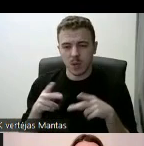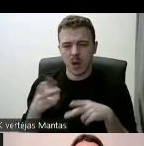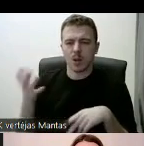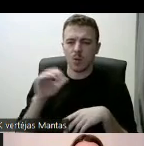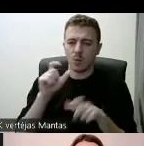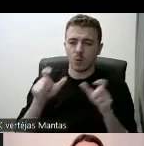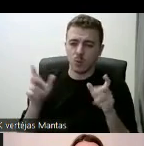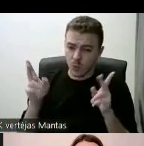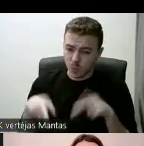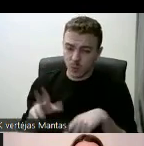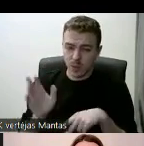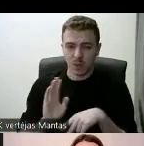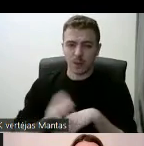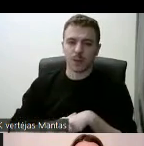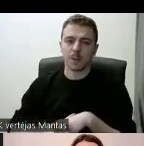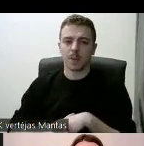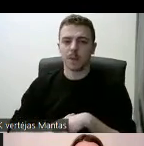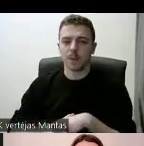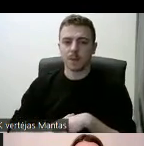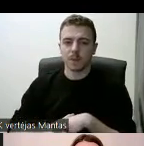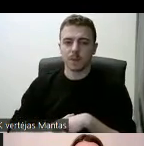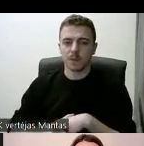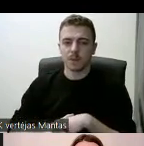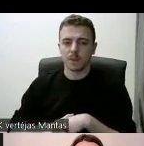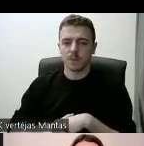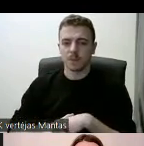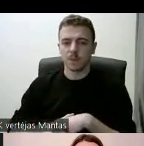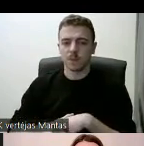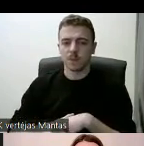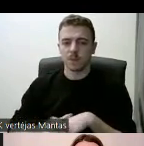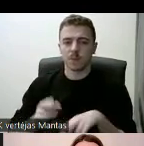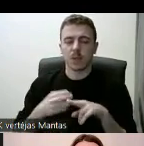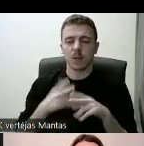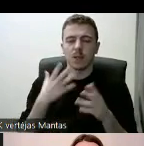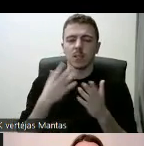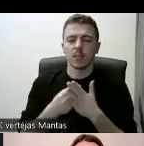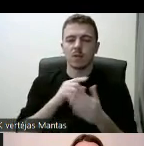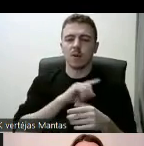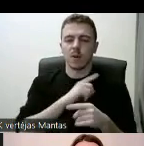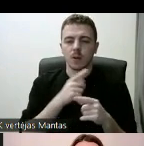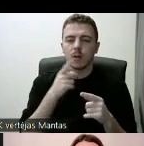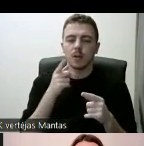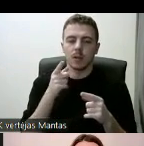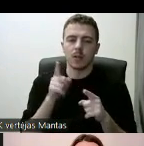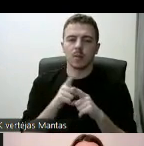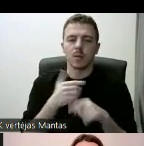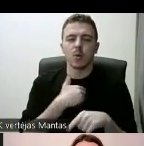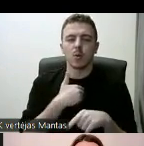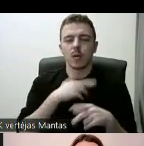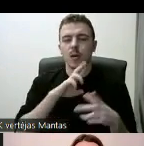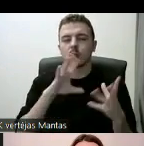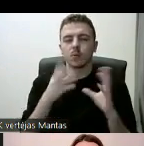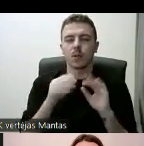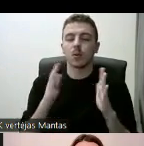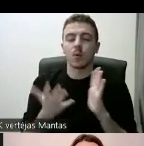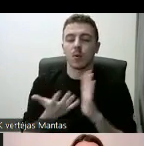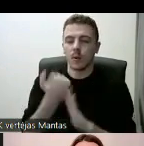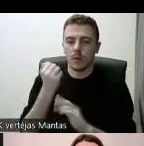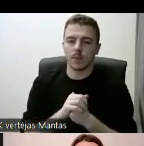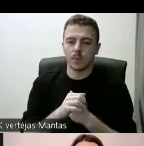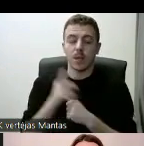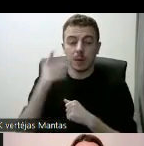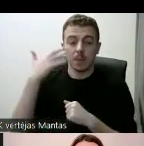žmonių, kaip jūs galite sustiprinti savo pajėgas, savo galės, kad galėtumėte gyventi trokštamus rezultatus. Taigi pagalvokit, kaip kolegos